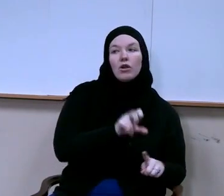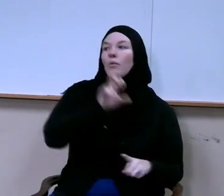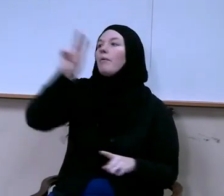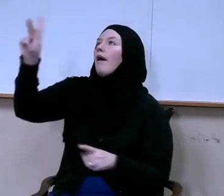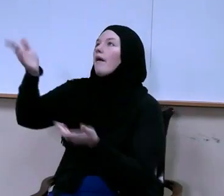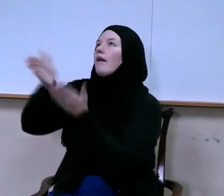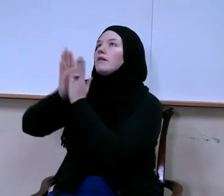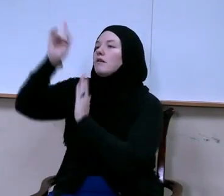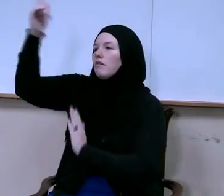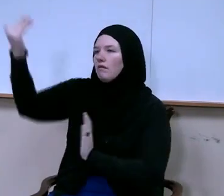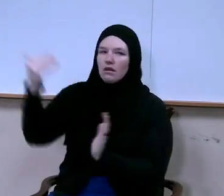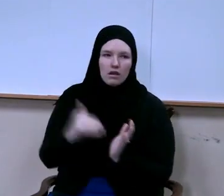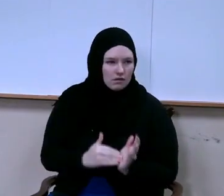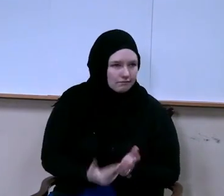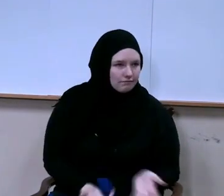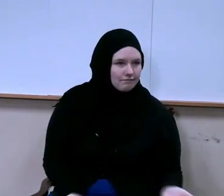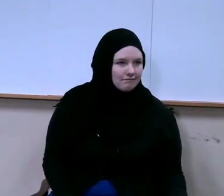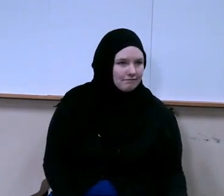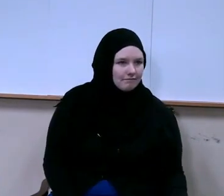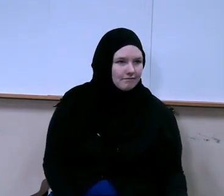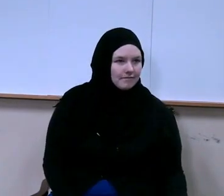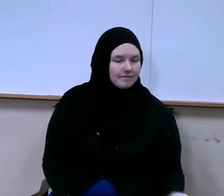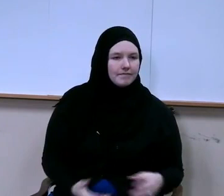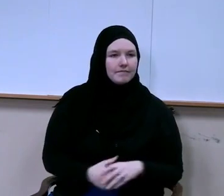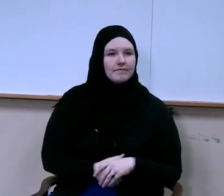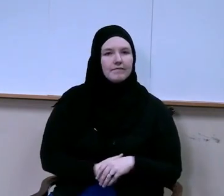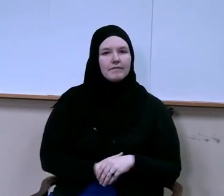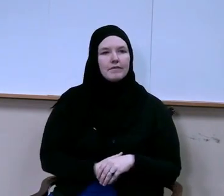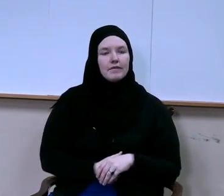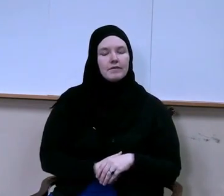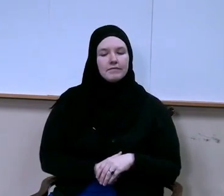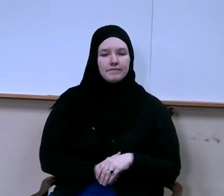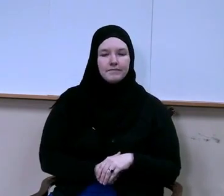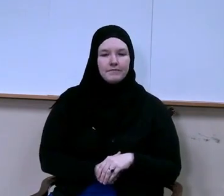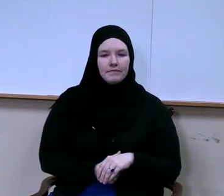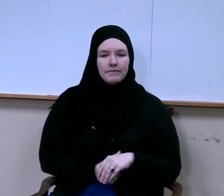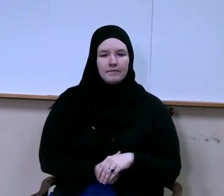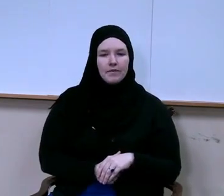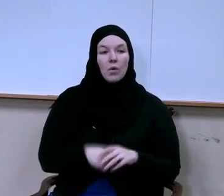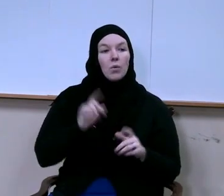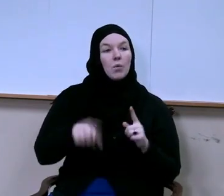إِلَيْنَا مَرْجِعُكُمْ فَنُنَبِّئُكُمْ بِمَا كُنْتُمْ تَعْمَلُونَ. We'll get you back.